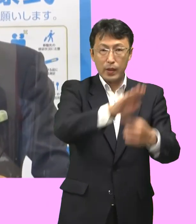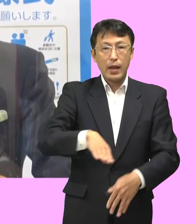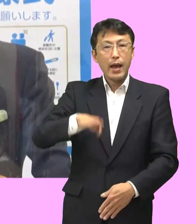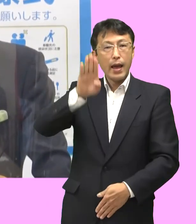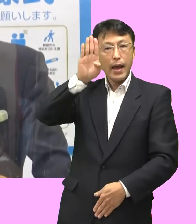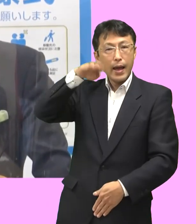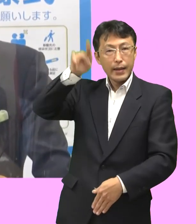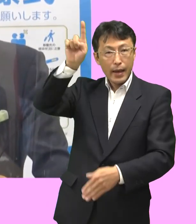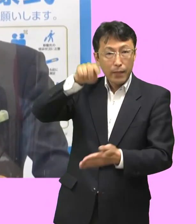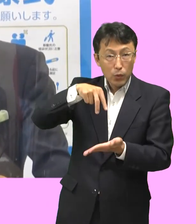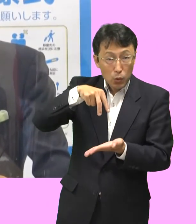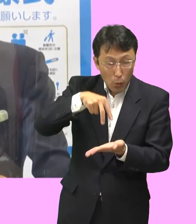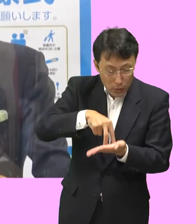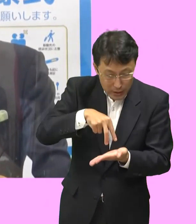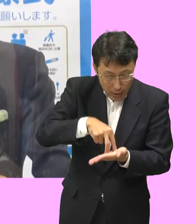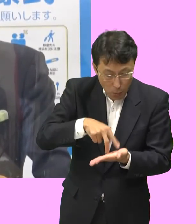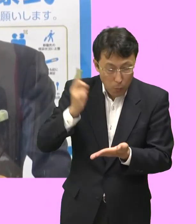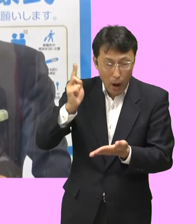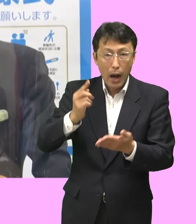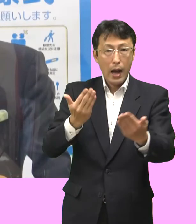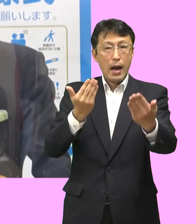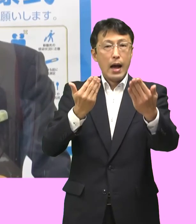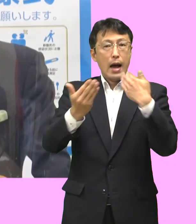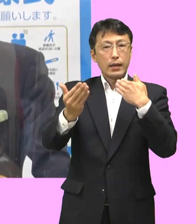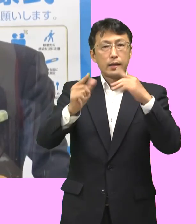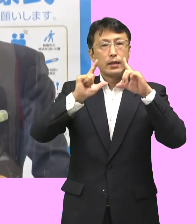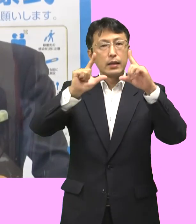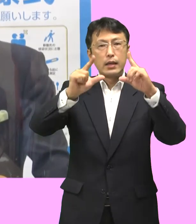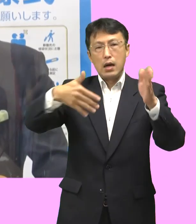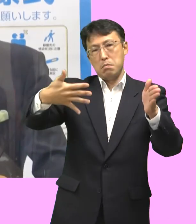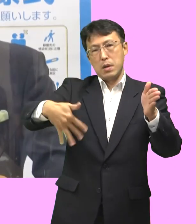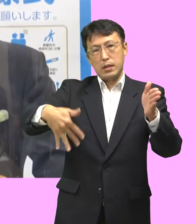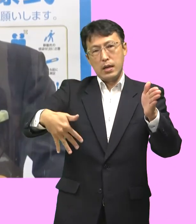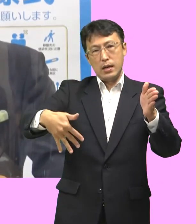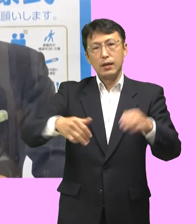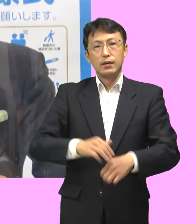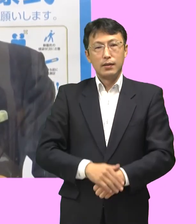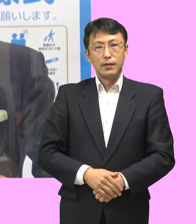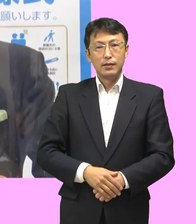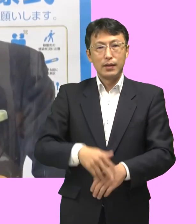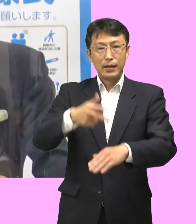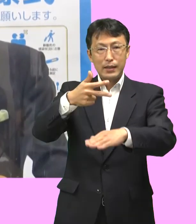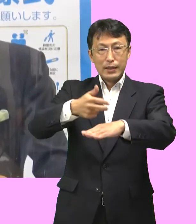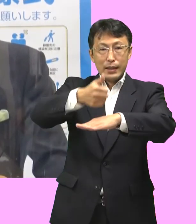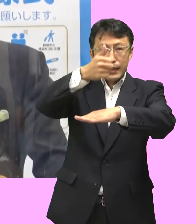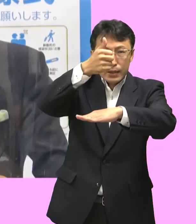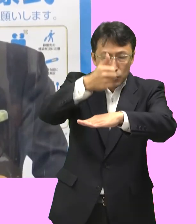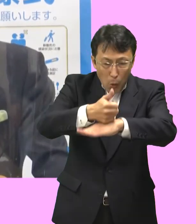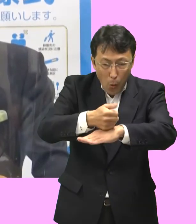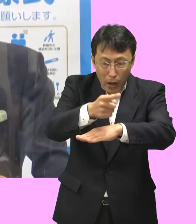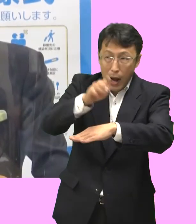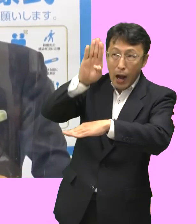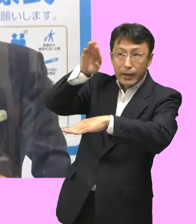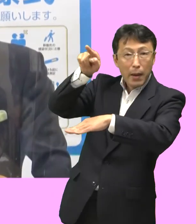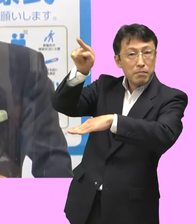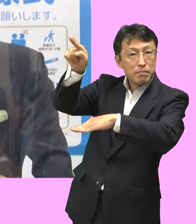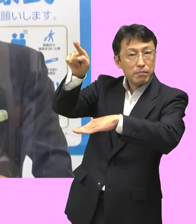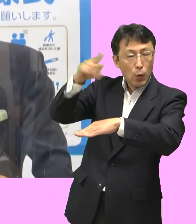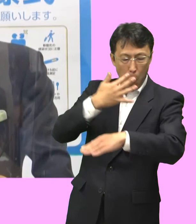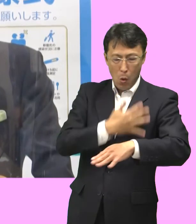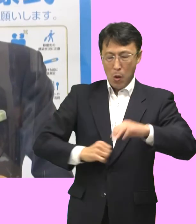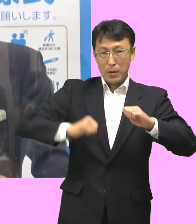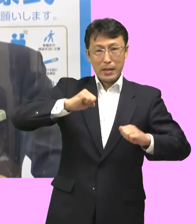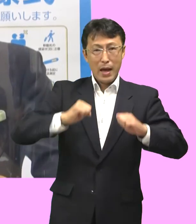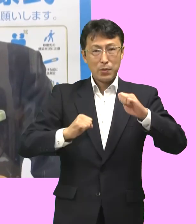体的な賛否を明らかにしてきていません。市長はこの県の態度についてどのようにお考えでしょうか。聞かせてください